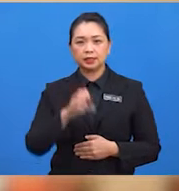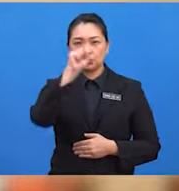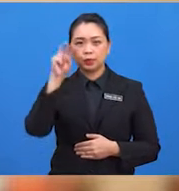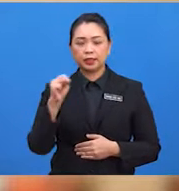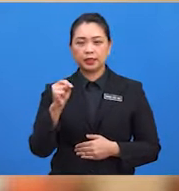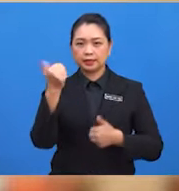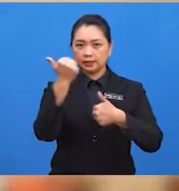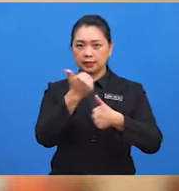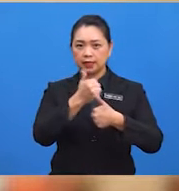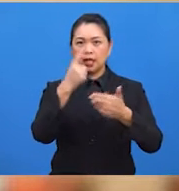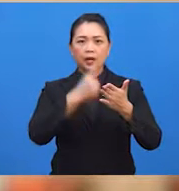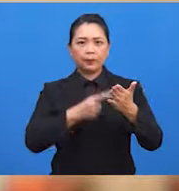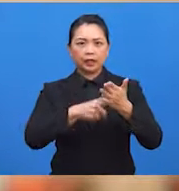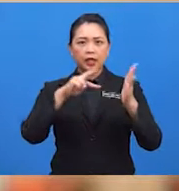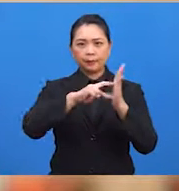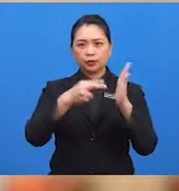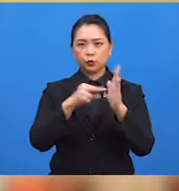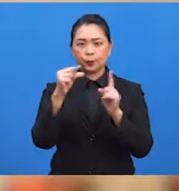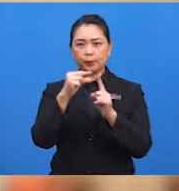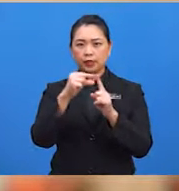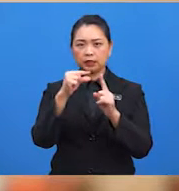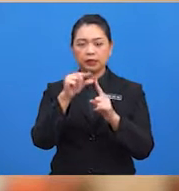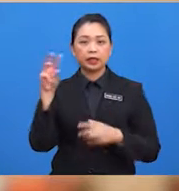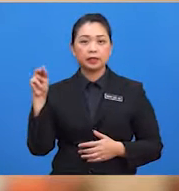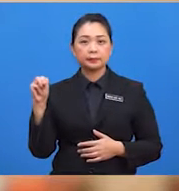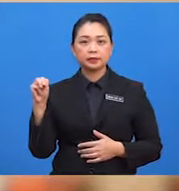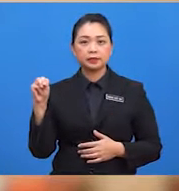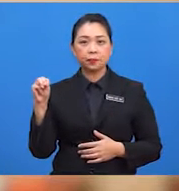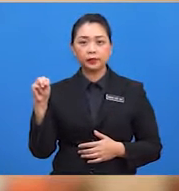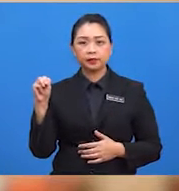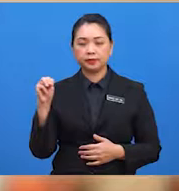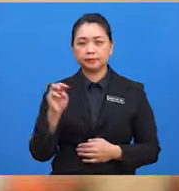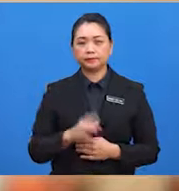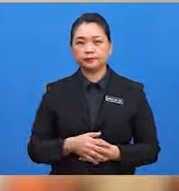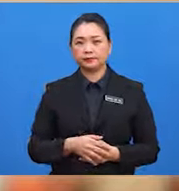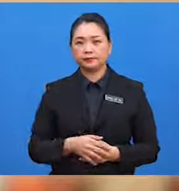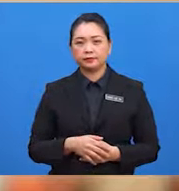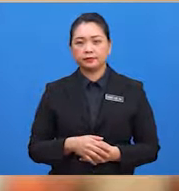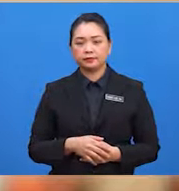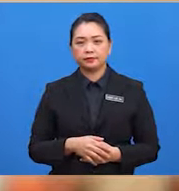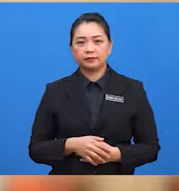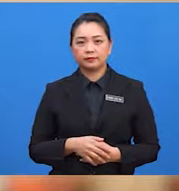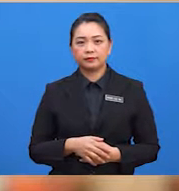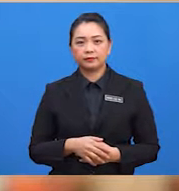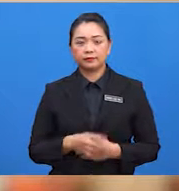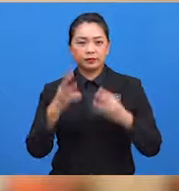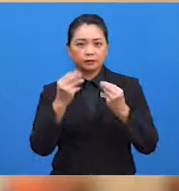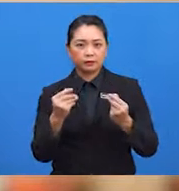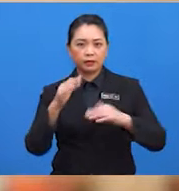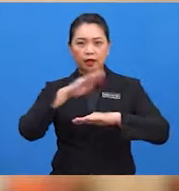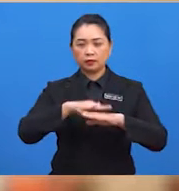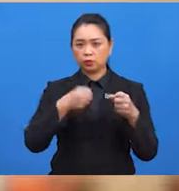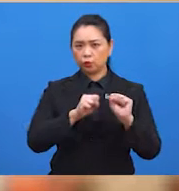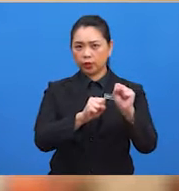Soalan 1. Apakah maksud perkataan Mesopotamia? A. Tanah di antara Sungai